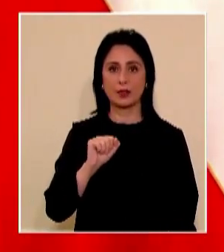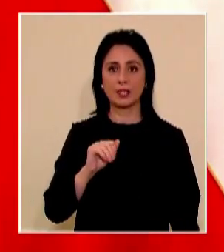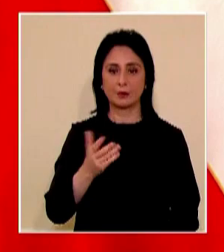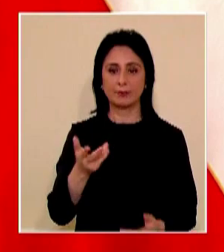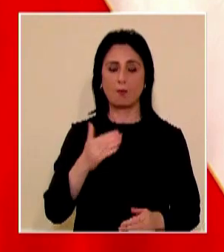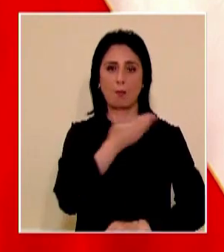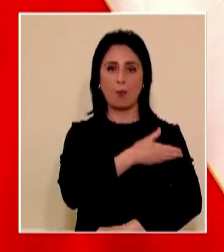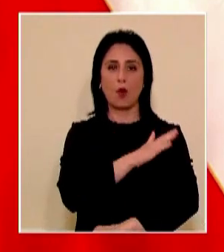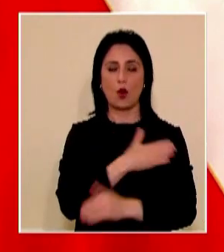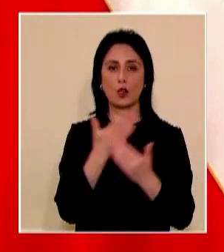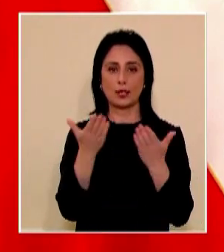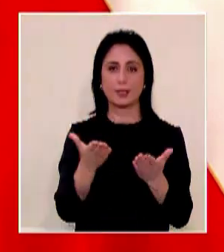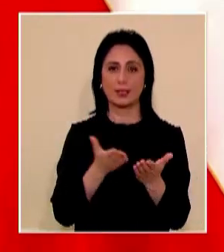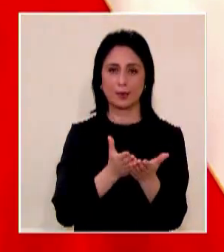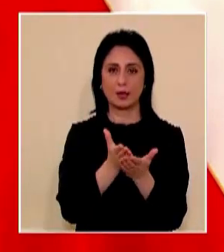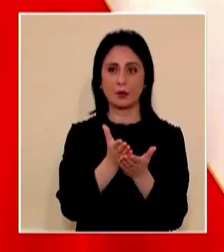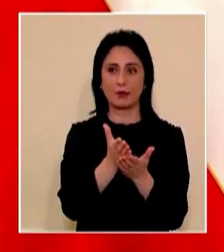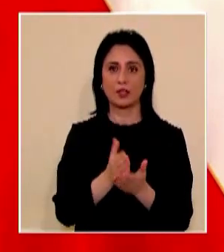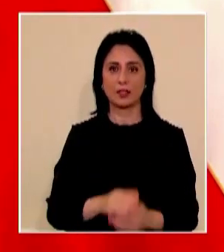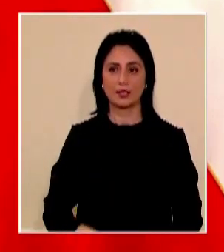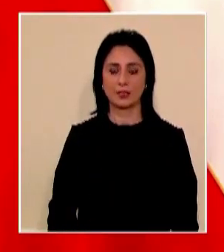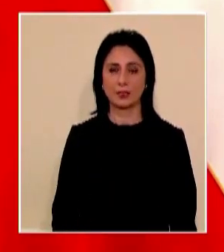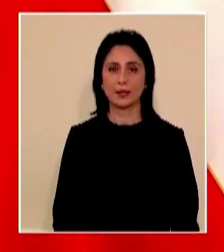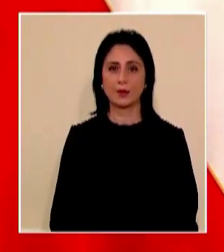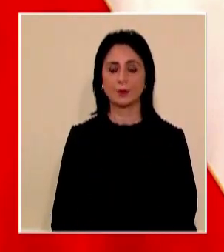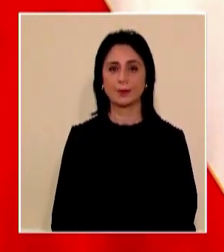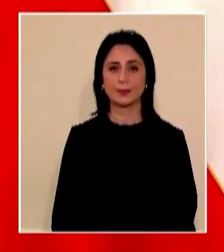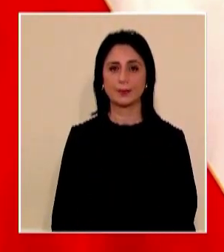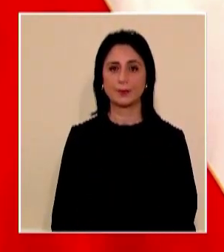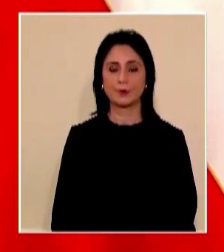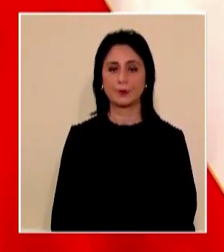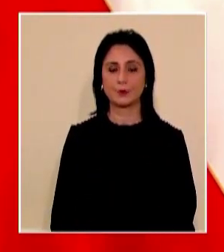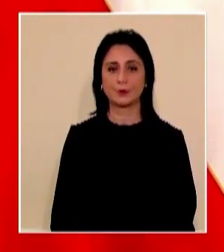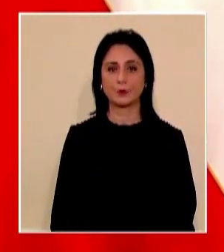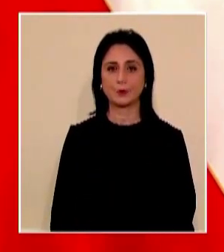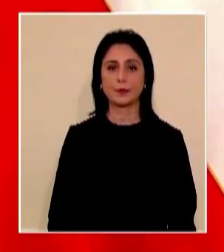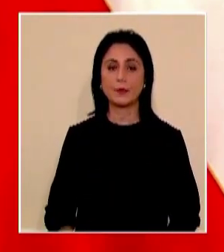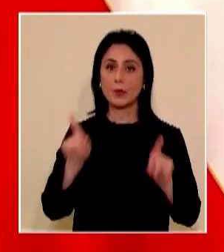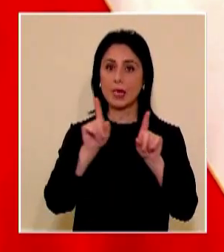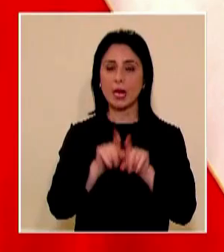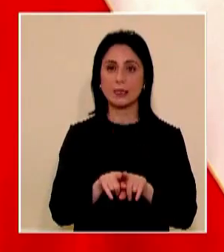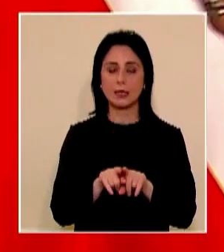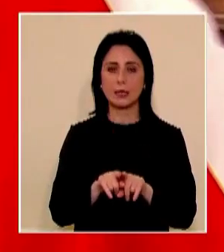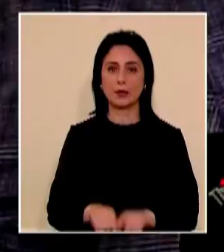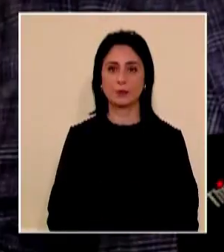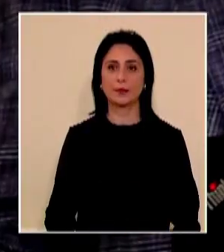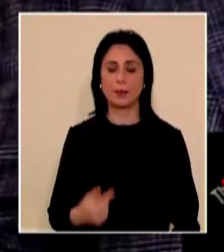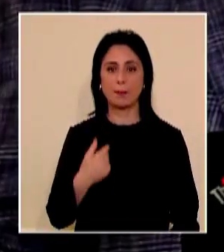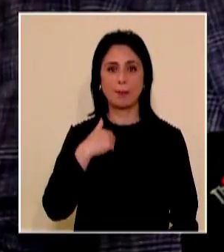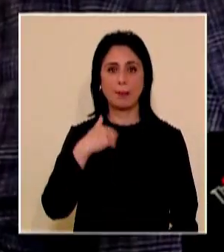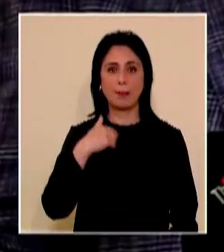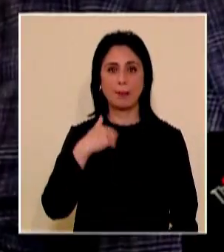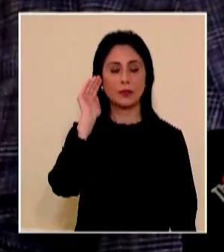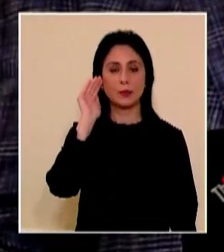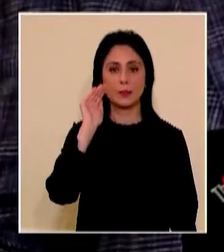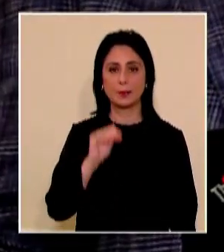კერძოდ პოლონეთის მიმართ. Open door policy. Ასევე